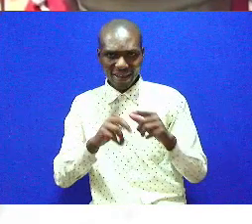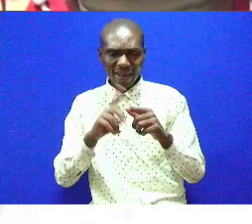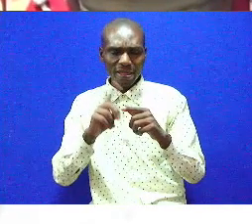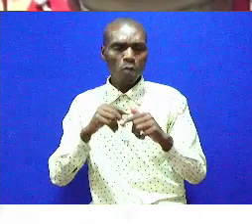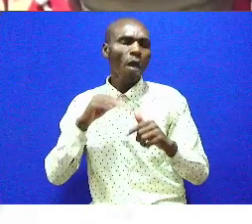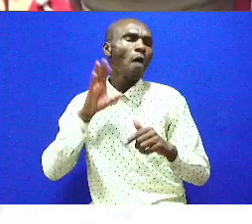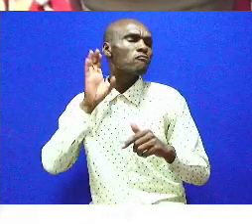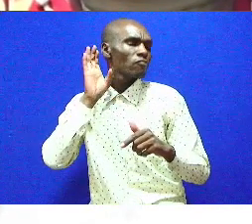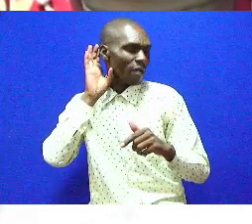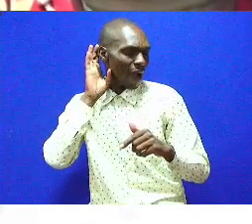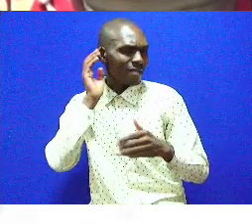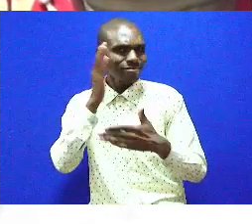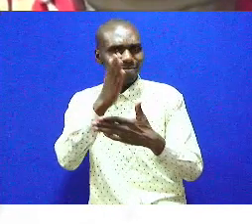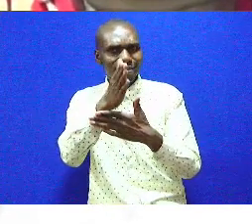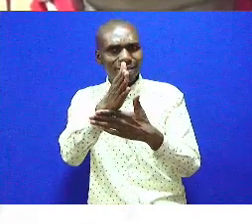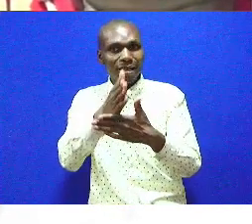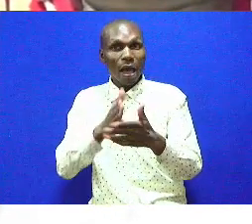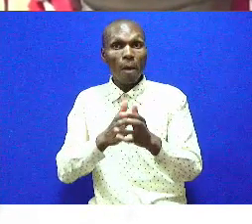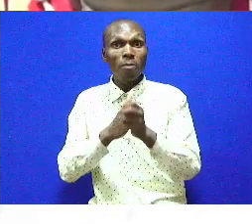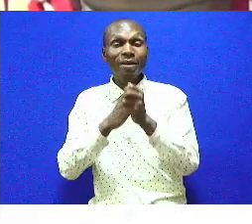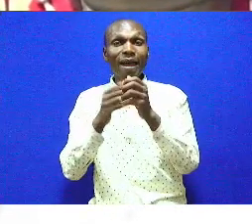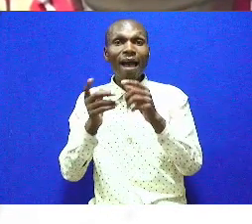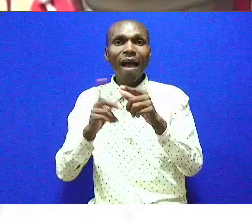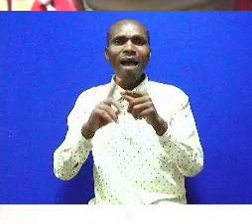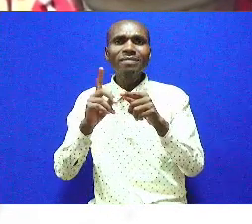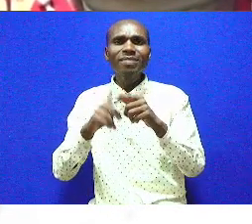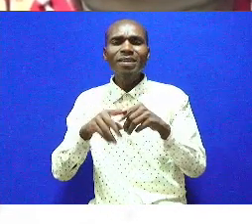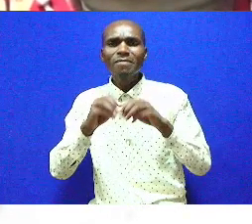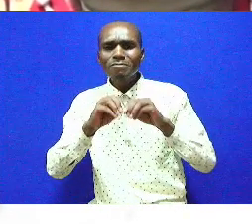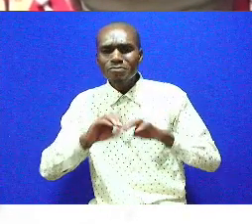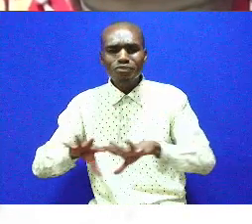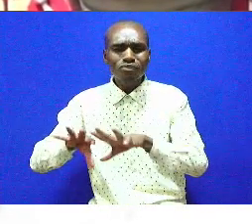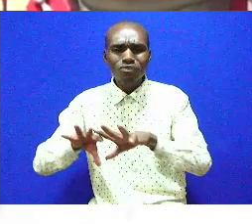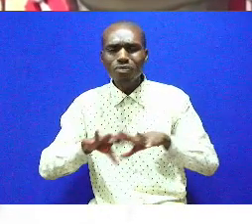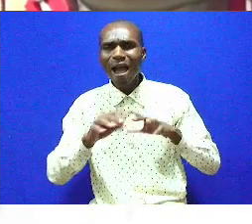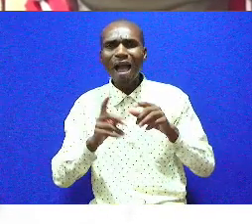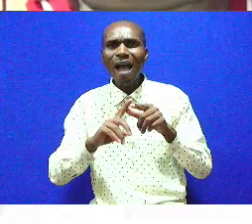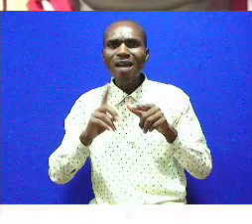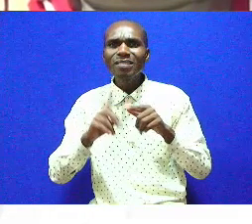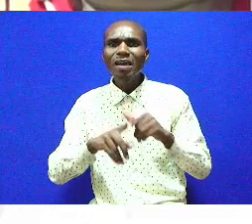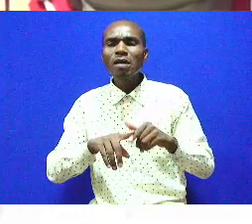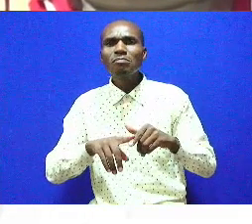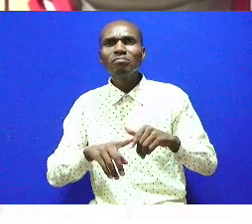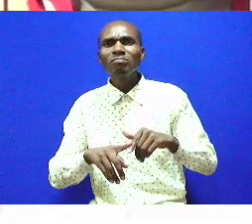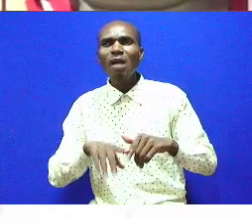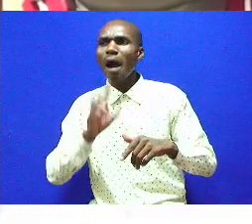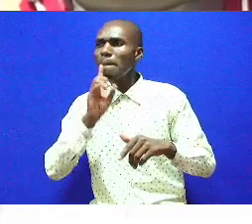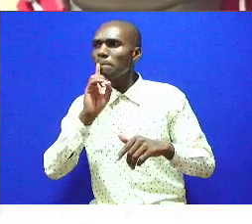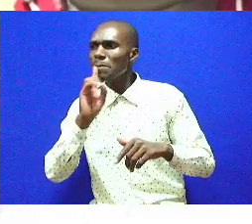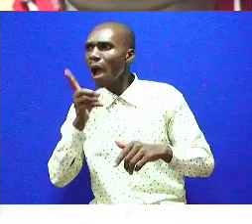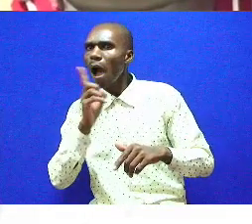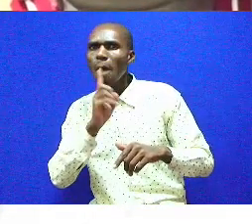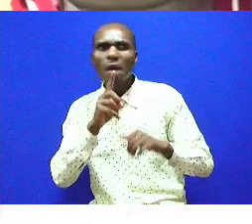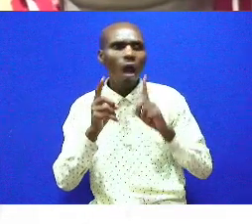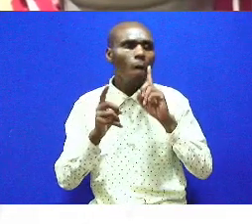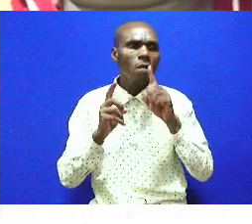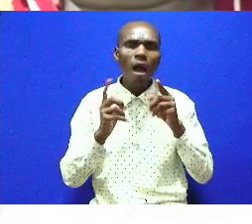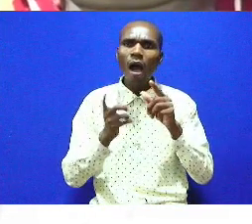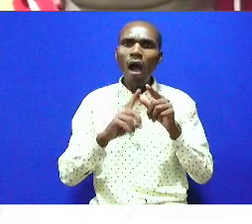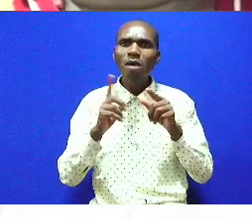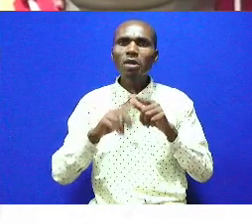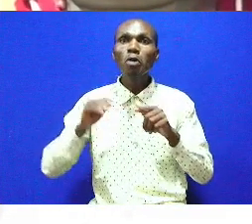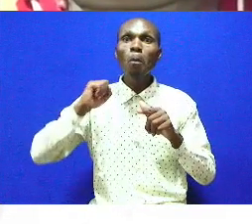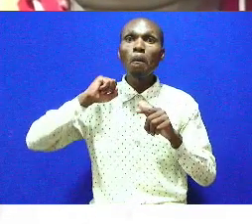viongozi wamekuwa kishi kwa hofu kupitia kwa vitisho ya kwamba kuna baadhi ya viongozi wa